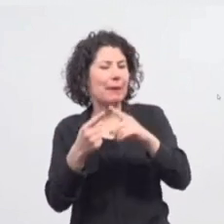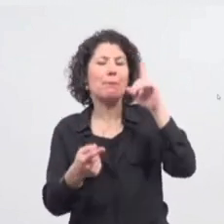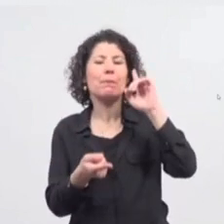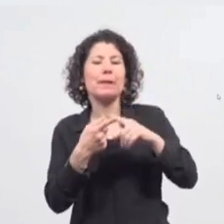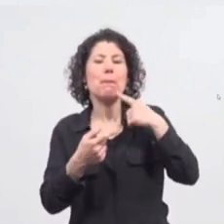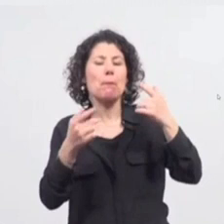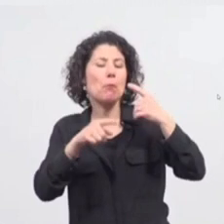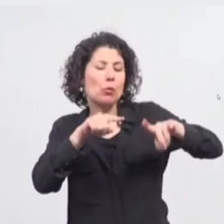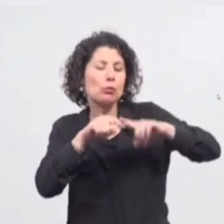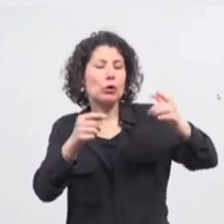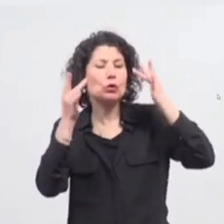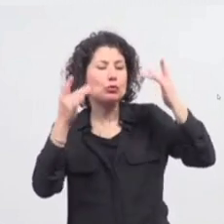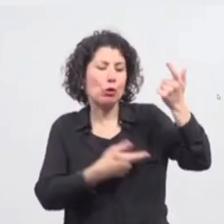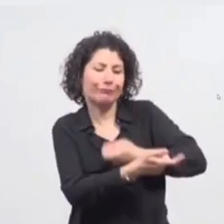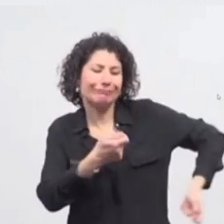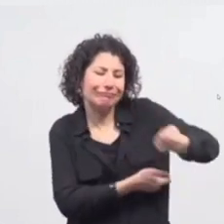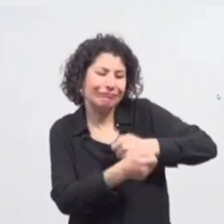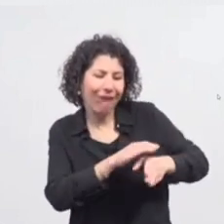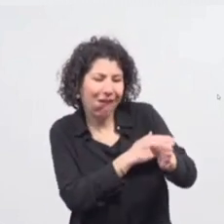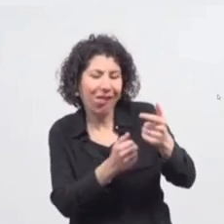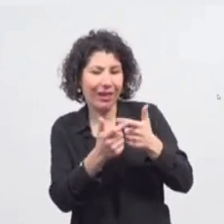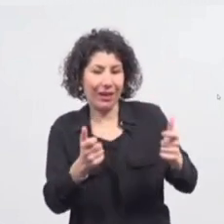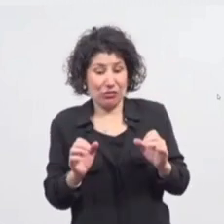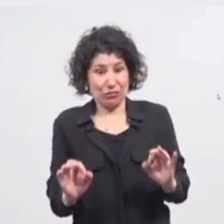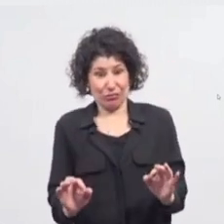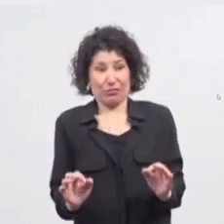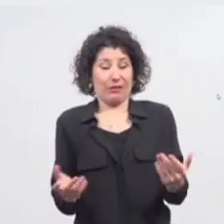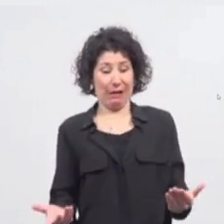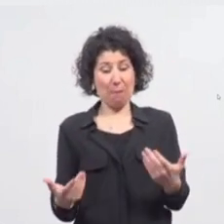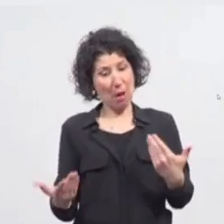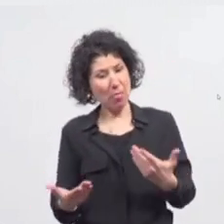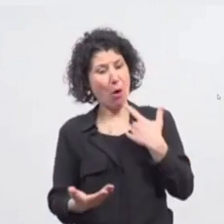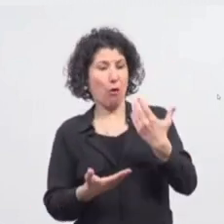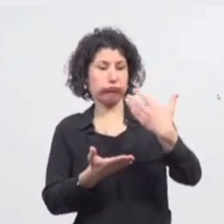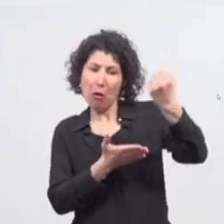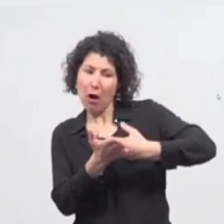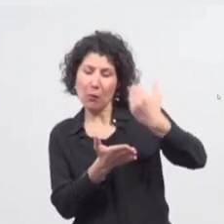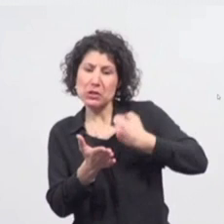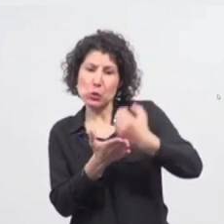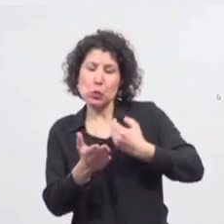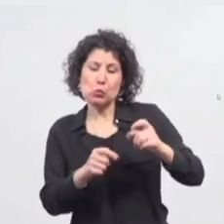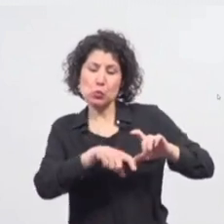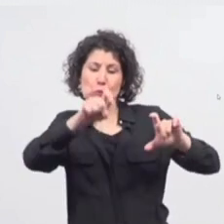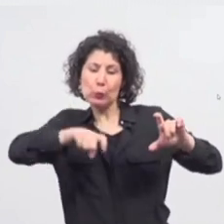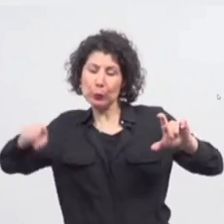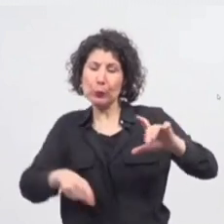culturels. Aujourd'hui, nous avons des données, et selon ces données d'Interpol, au total, plus de